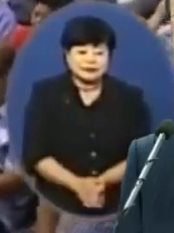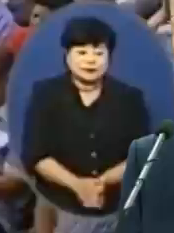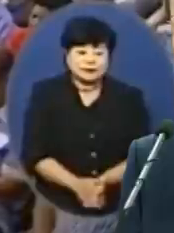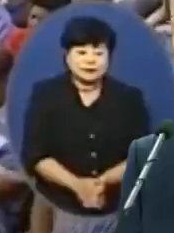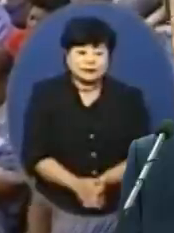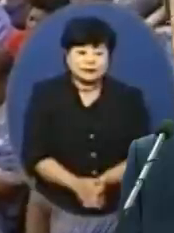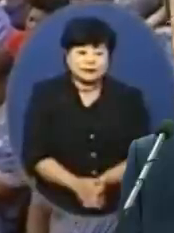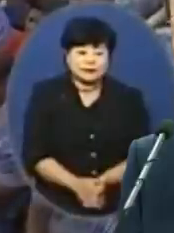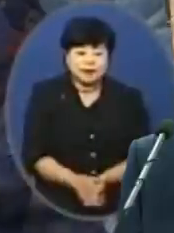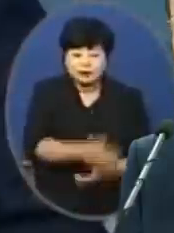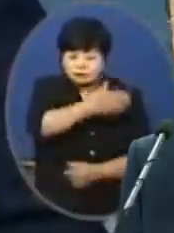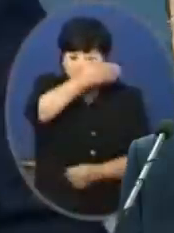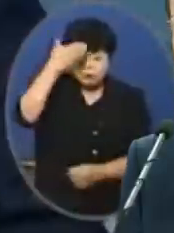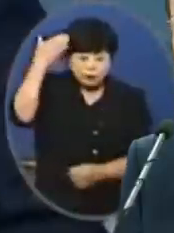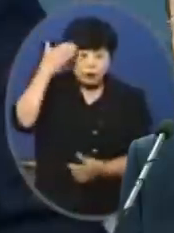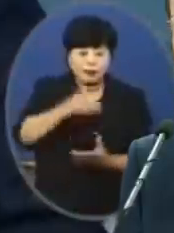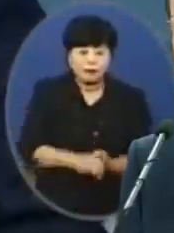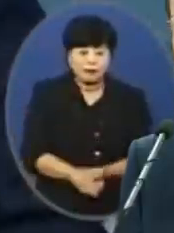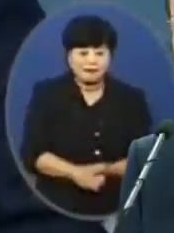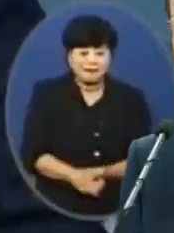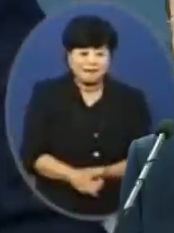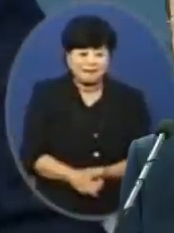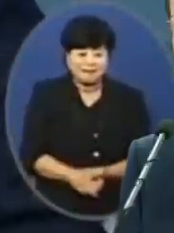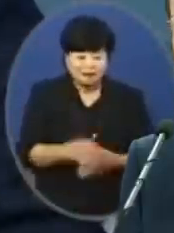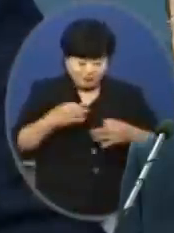보세요. 아직 젊지 않습니까?